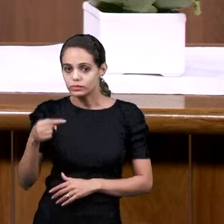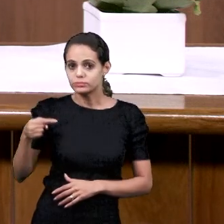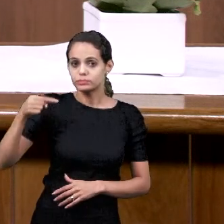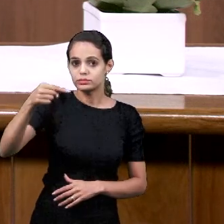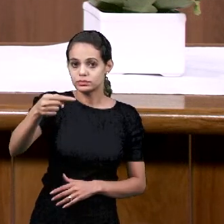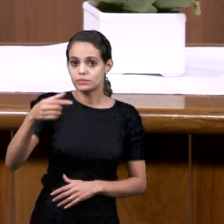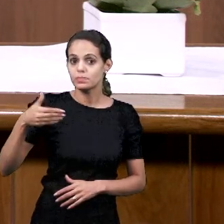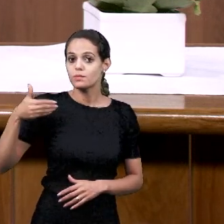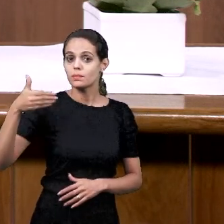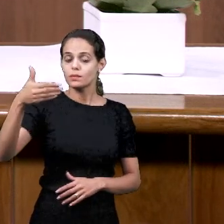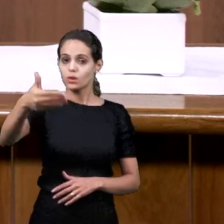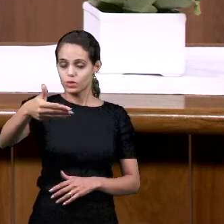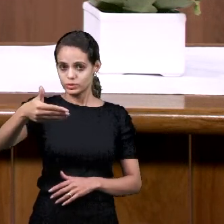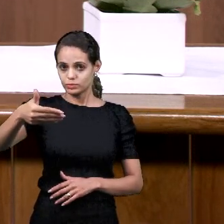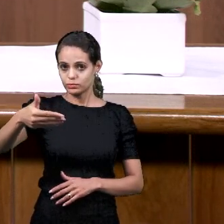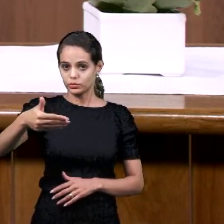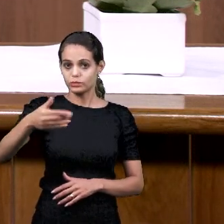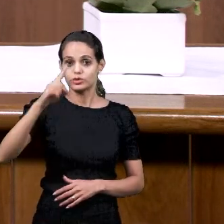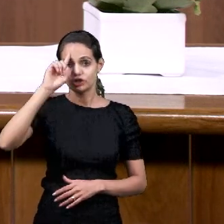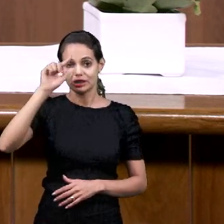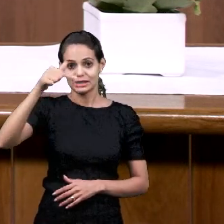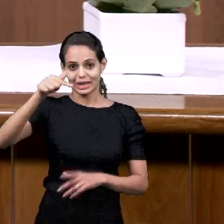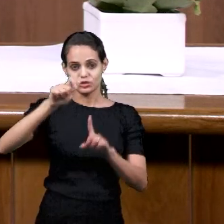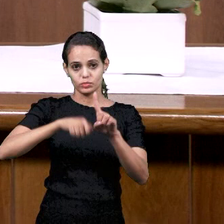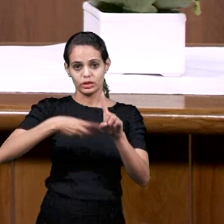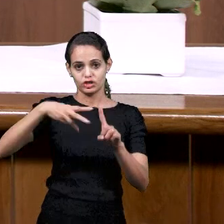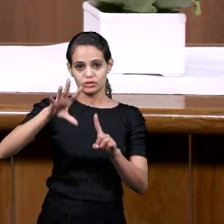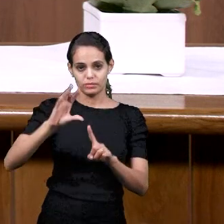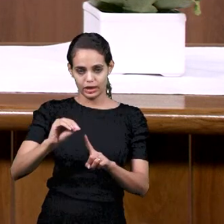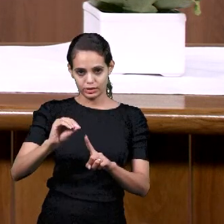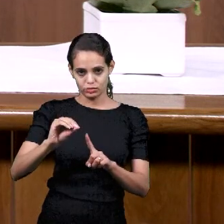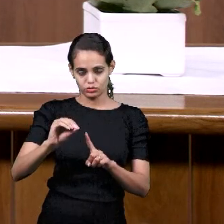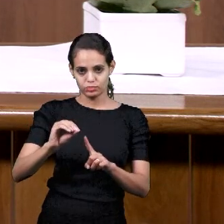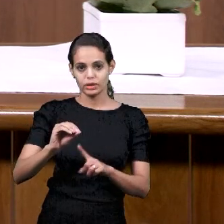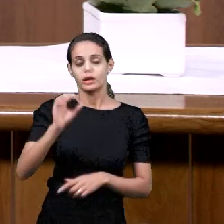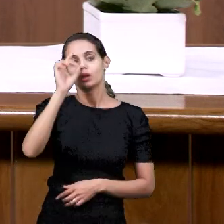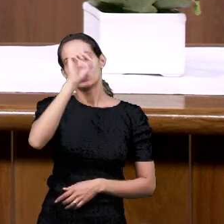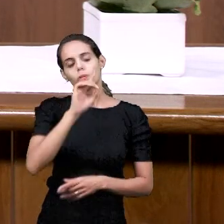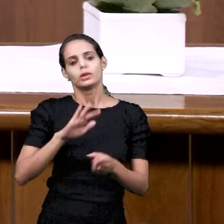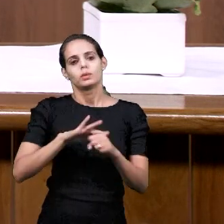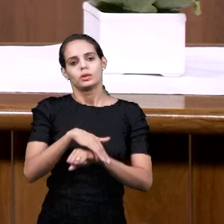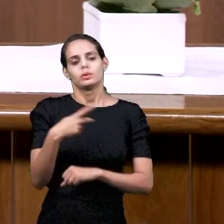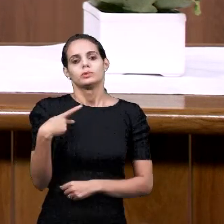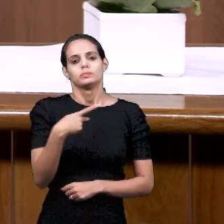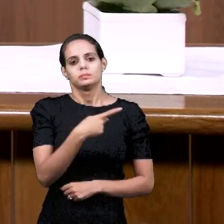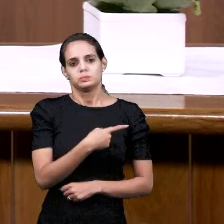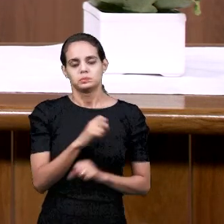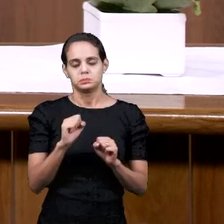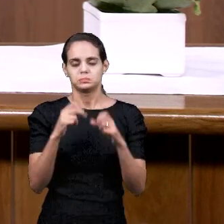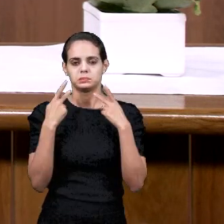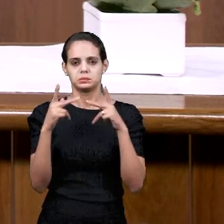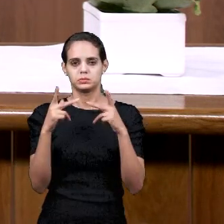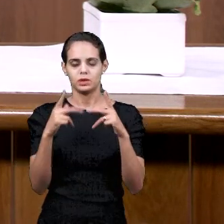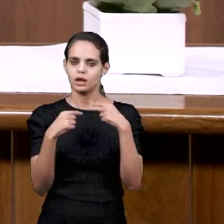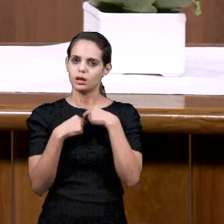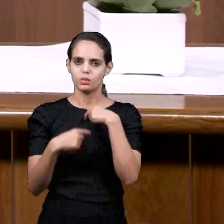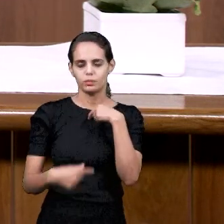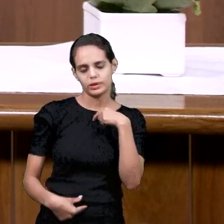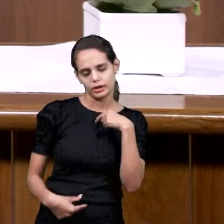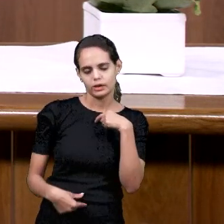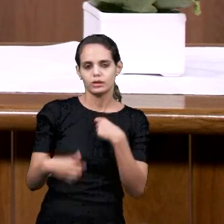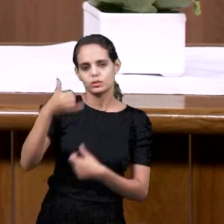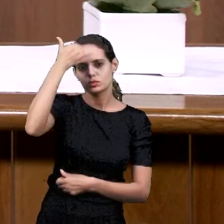le 7 mars, donc le dimanche soir, les pasteurs puissent prêcher dans leurs églises. Pasteurs ouvriers, naturellement, ceux